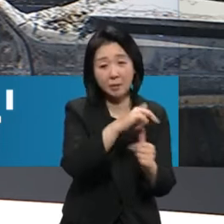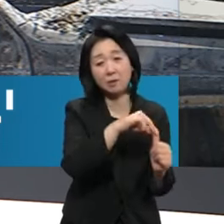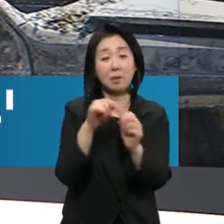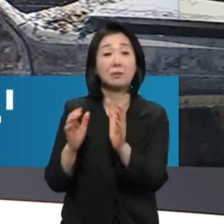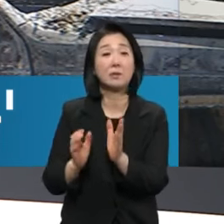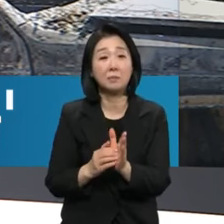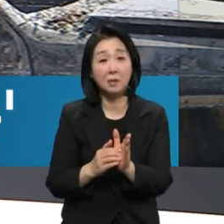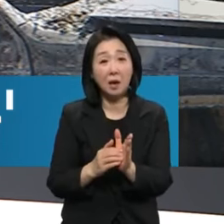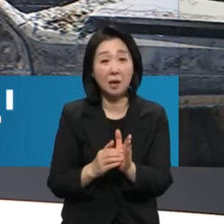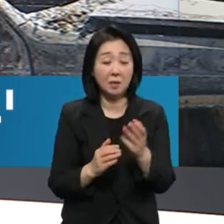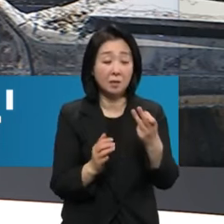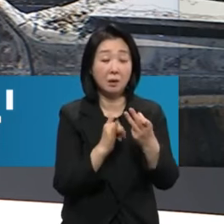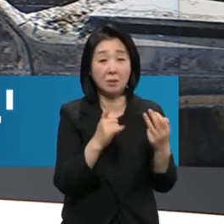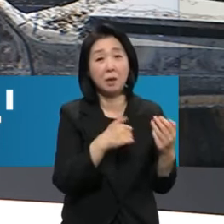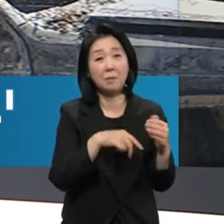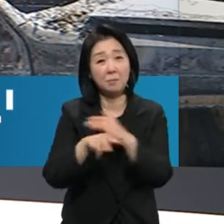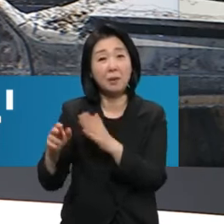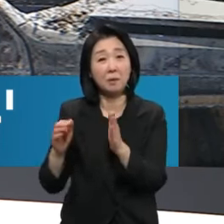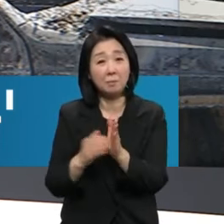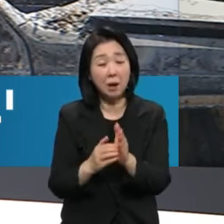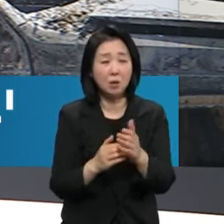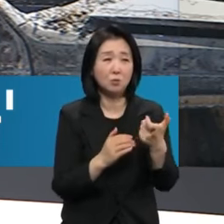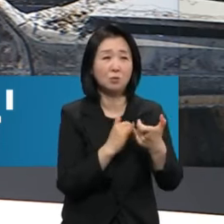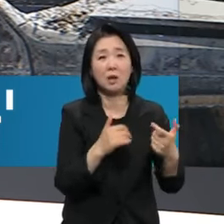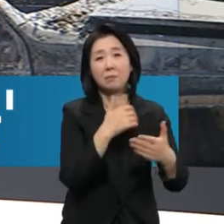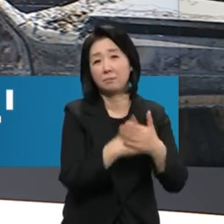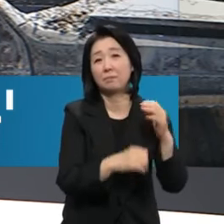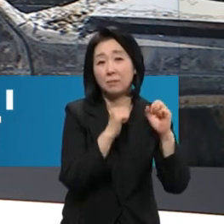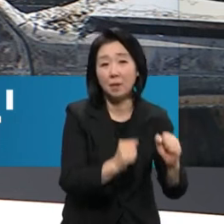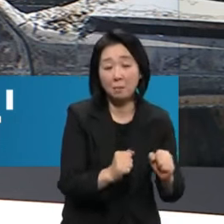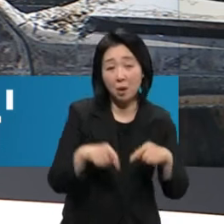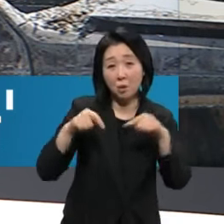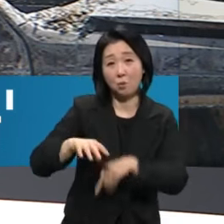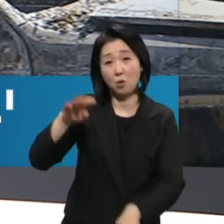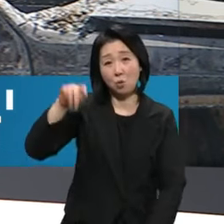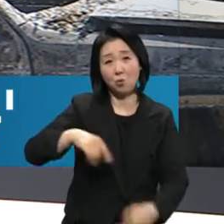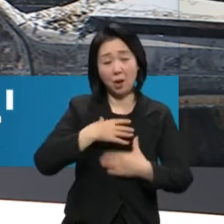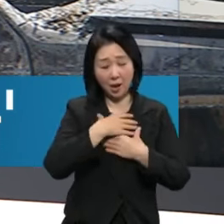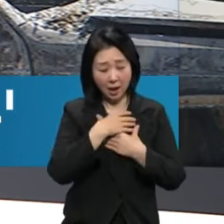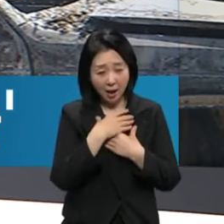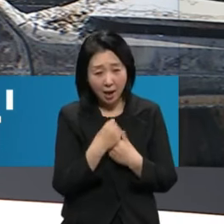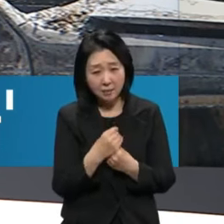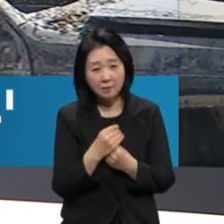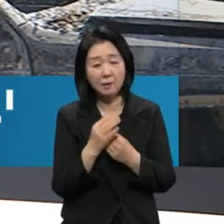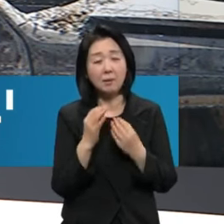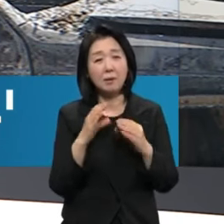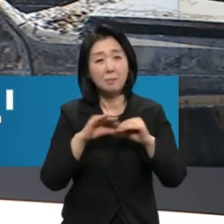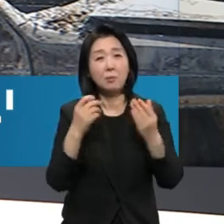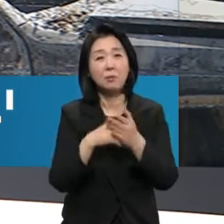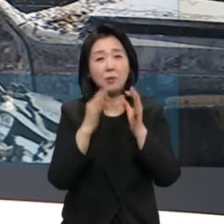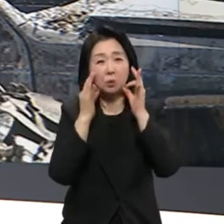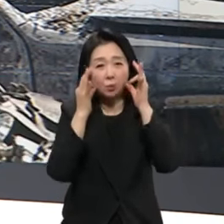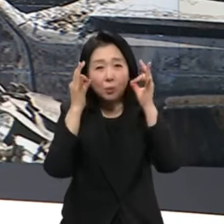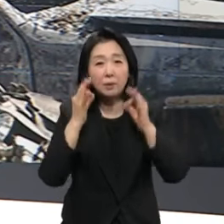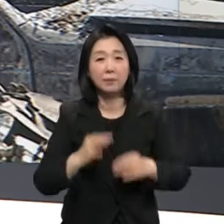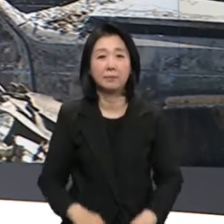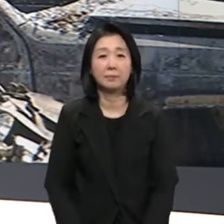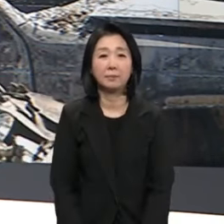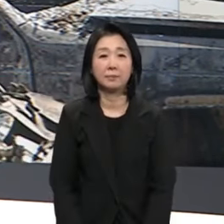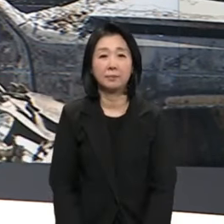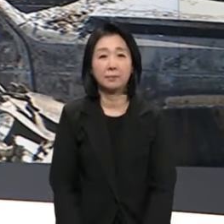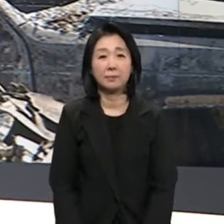빠져나온 건데 아직 60명이 IT에 남아 있습니다. 외교부는 계속해서 안전 조치를 마련하겠다고 합니다. 로스앤젤레스 홍지은